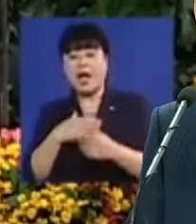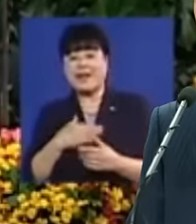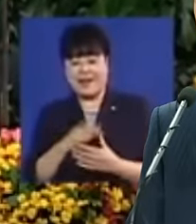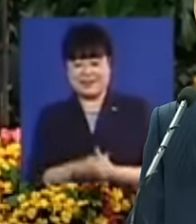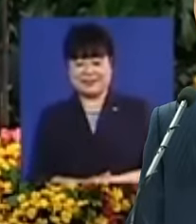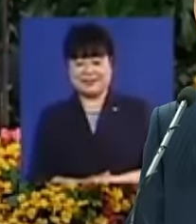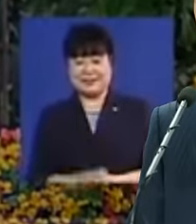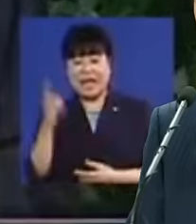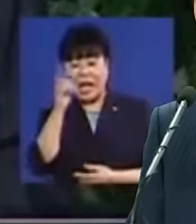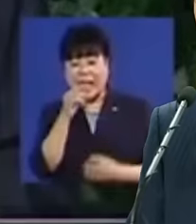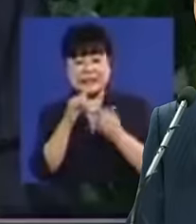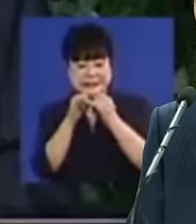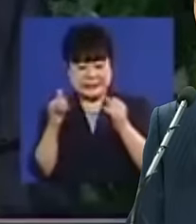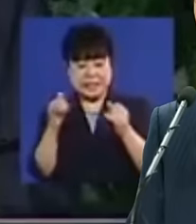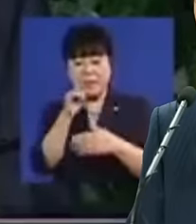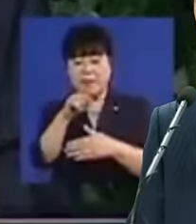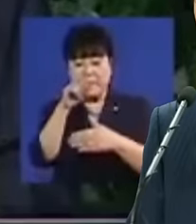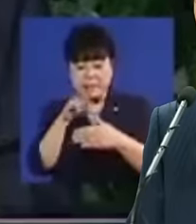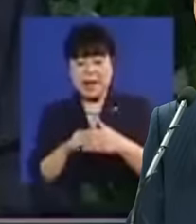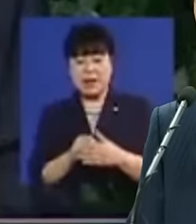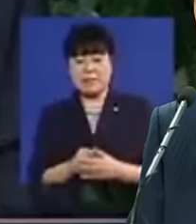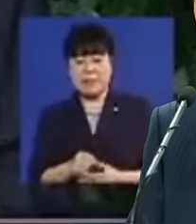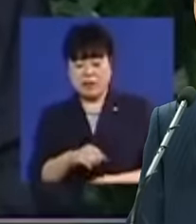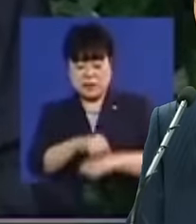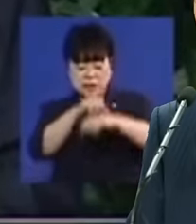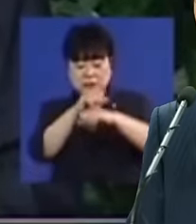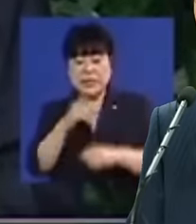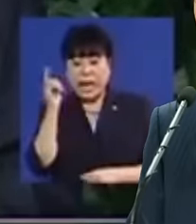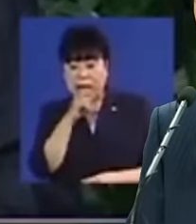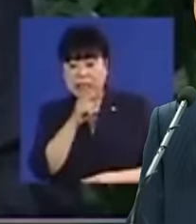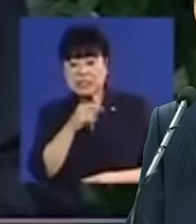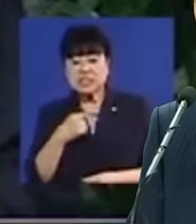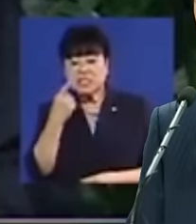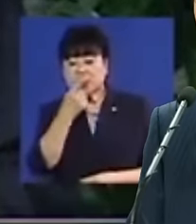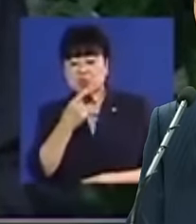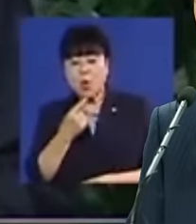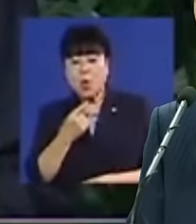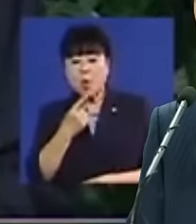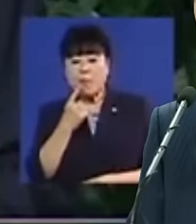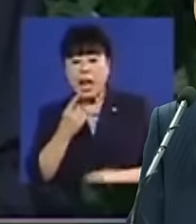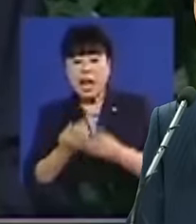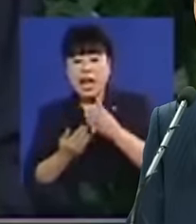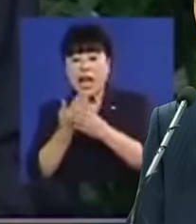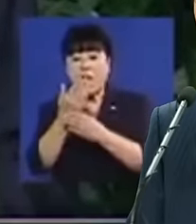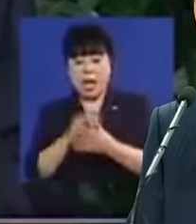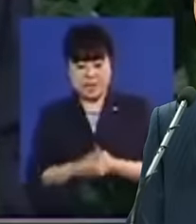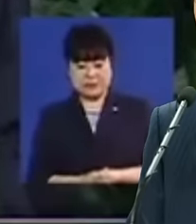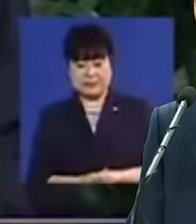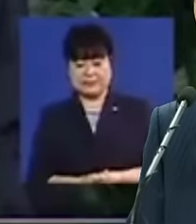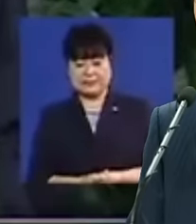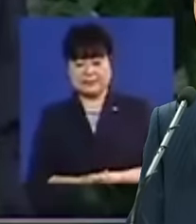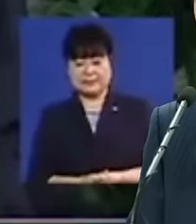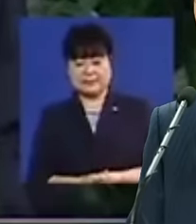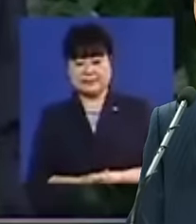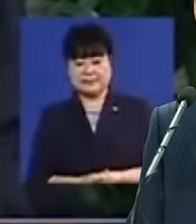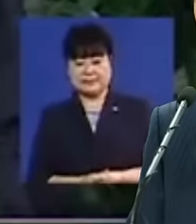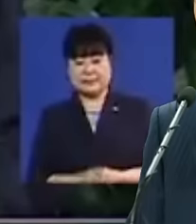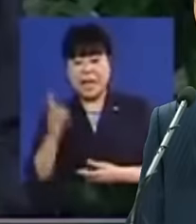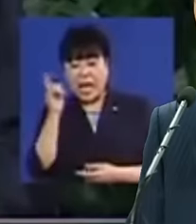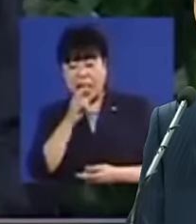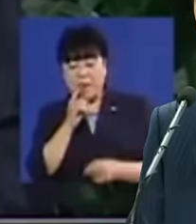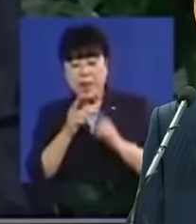것입니다. 악한 사람은 마음에 쌓은 악에서 입으로 말을 합니다.